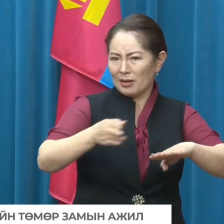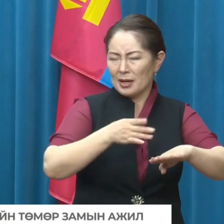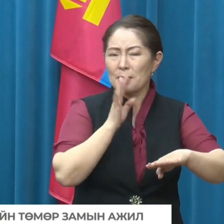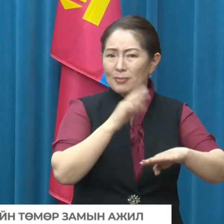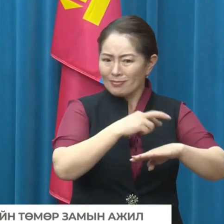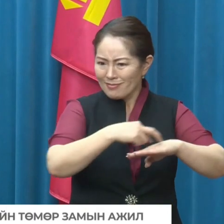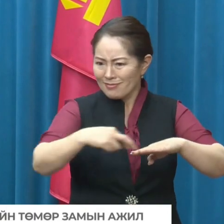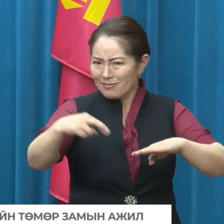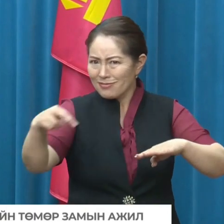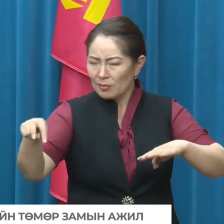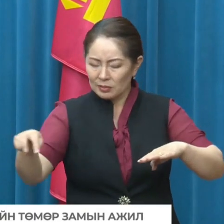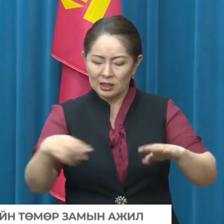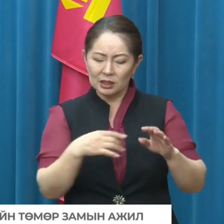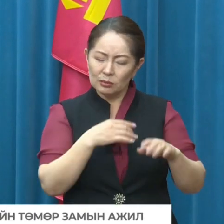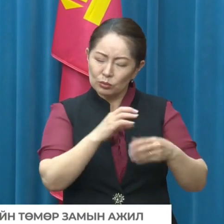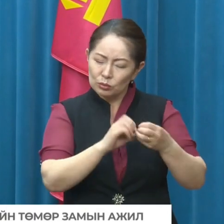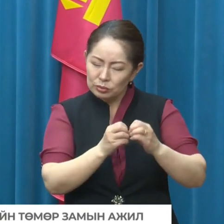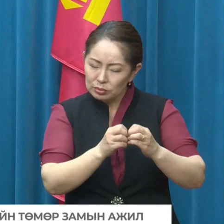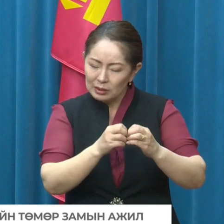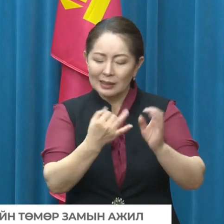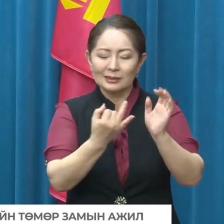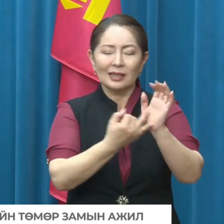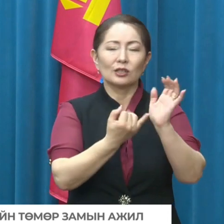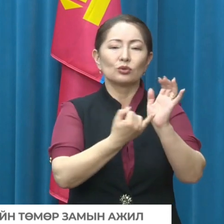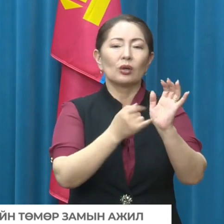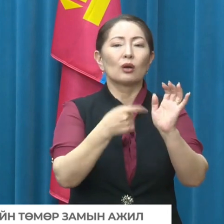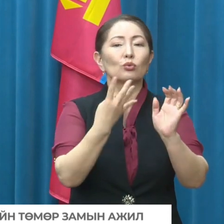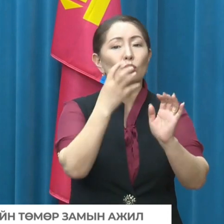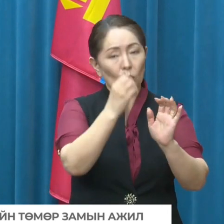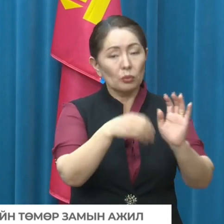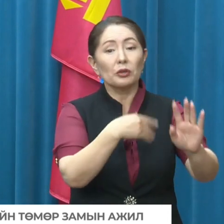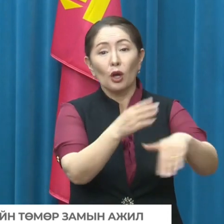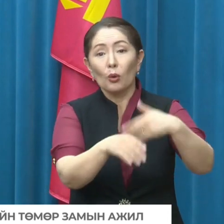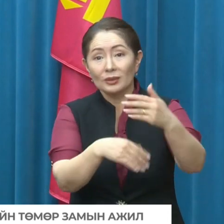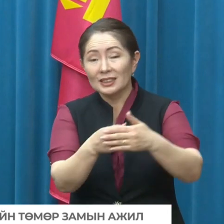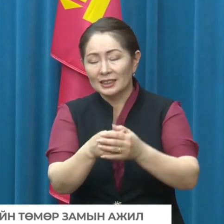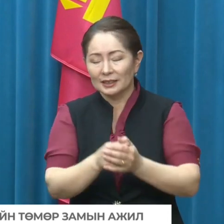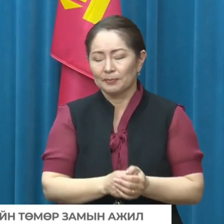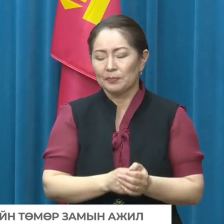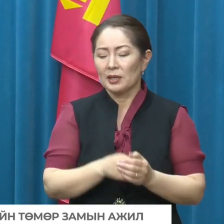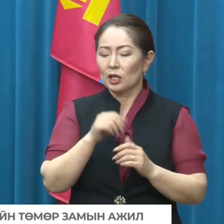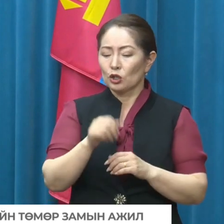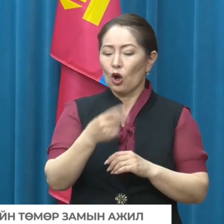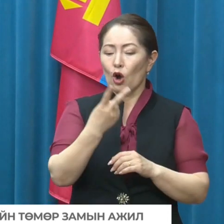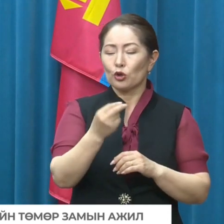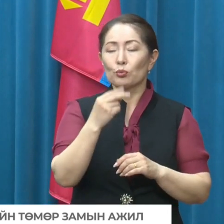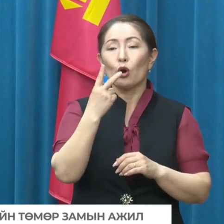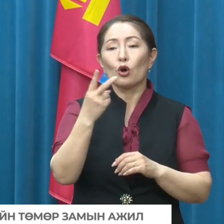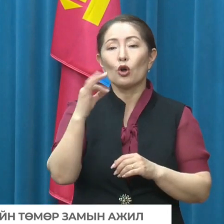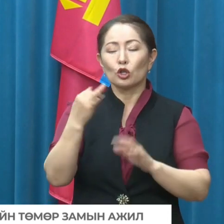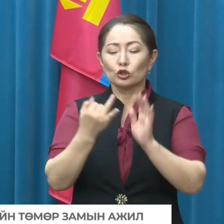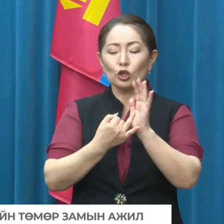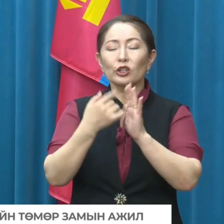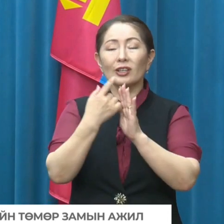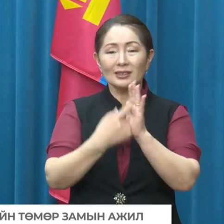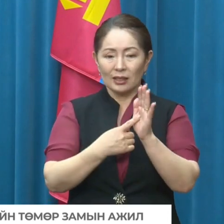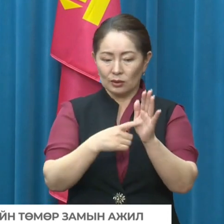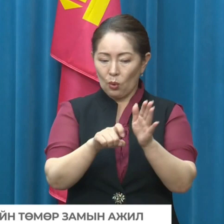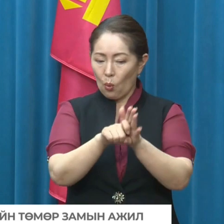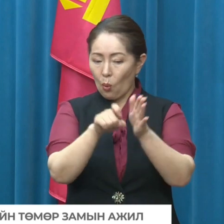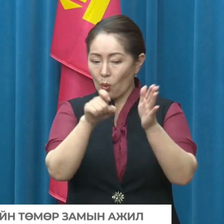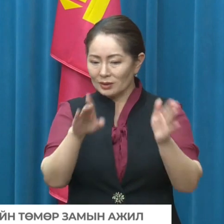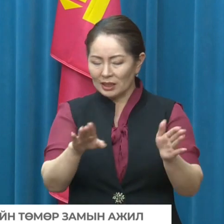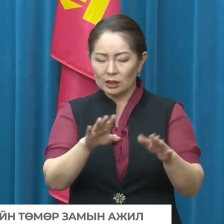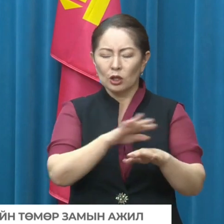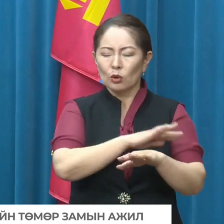76.4% явагдаж байна гэж ямнаас мэдээлж байна. За тус чиглэлийн төмөр зам 2022 оны 7-р сард багтаан төмөр замын